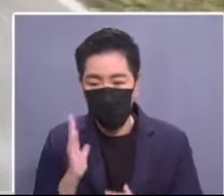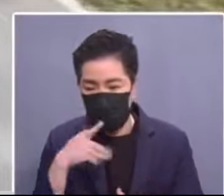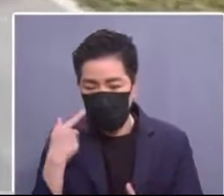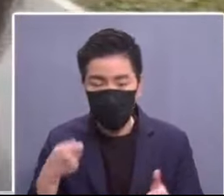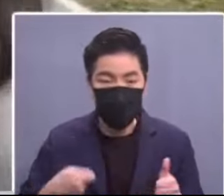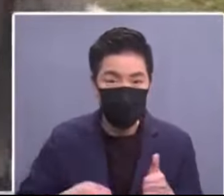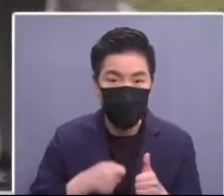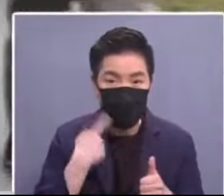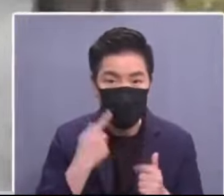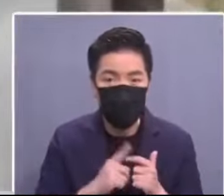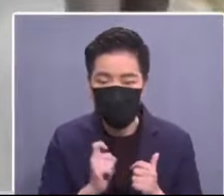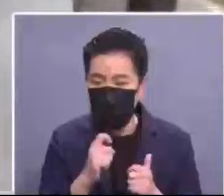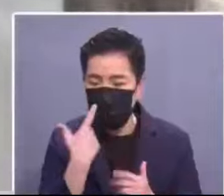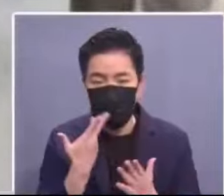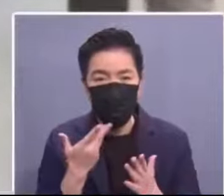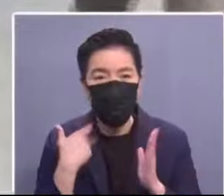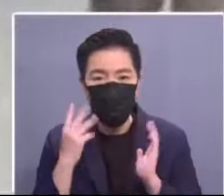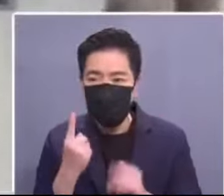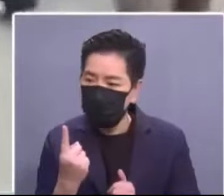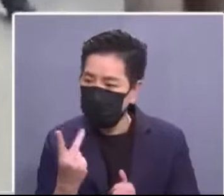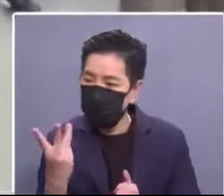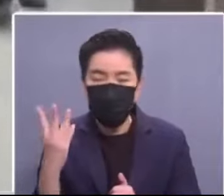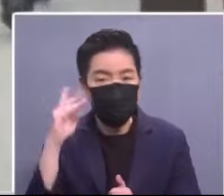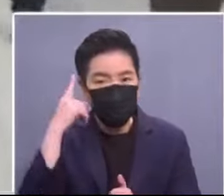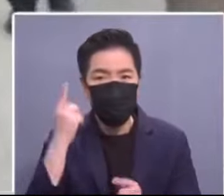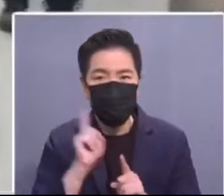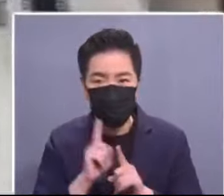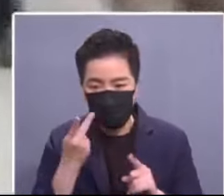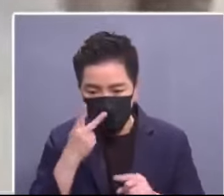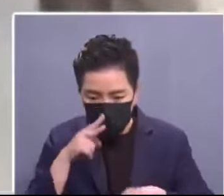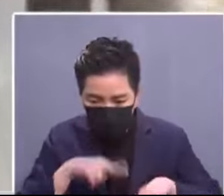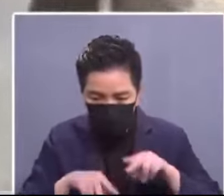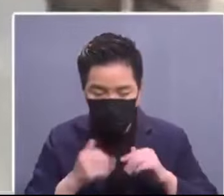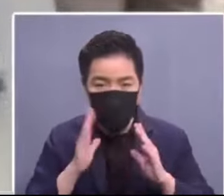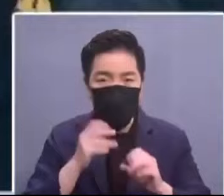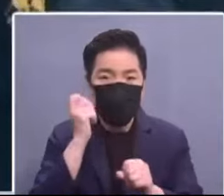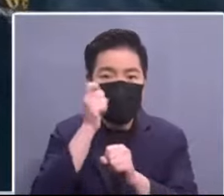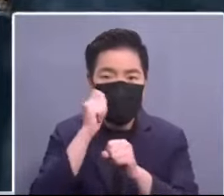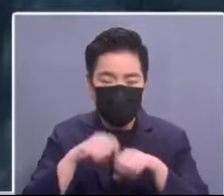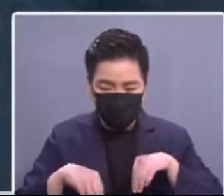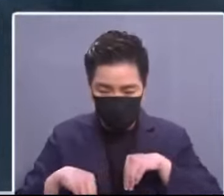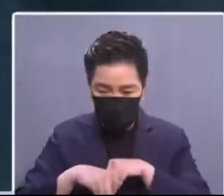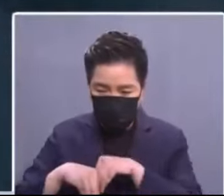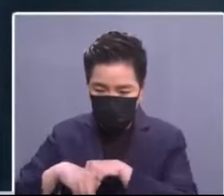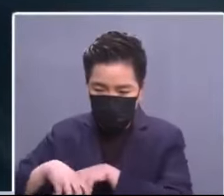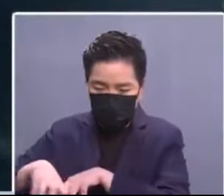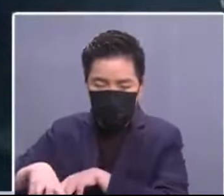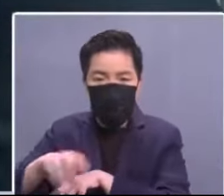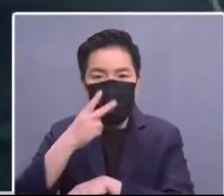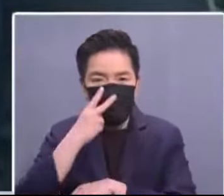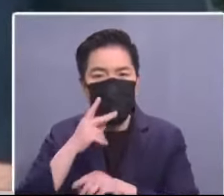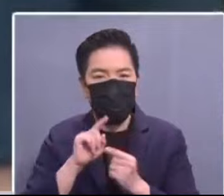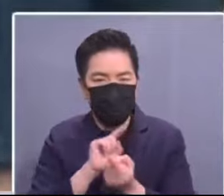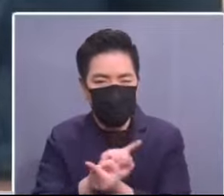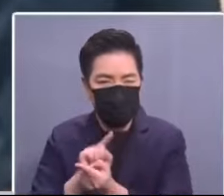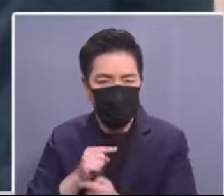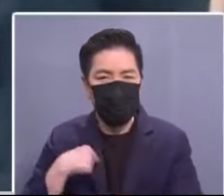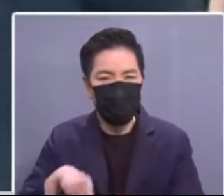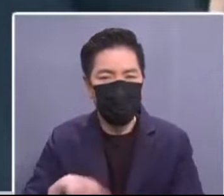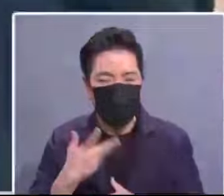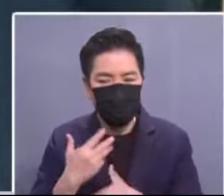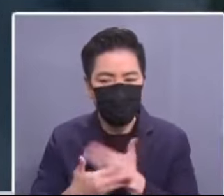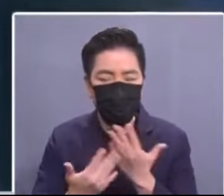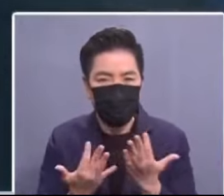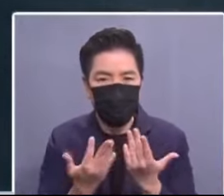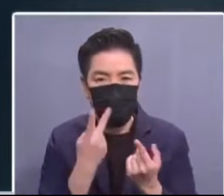ป็นใครและไม่ระบุด้วยว่ามีกี่คนแต่จากการตรวจสอบแคมป์คนงานที่อยู่ใกล้เคียงก็ค่อนข้างคืบหน้าไปมากทั้งยัง